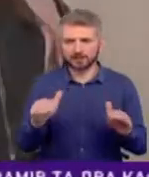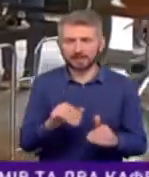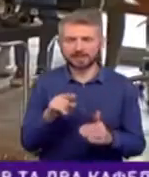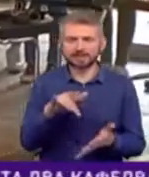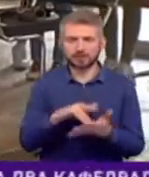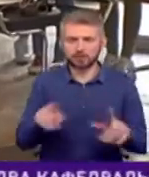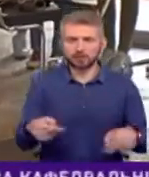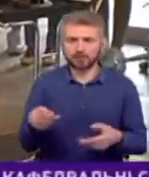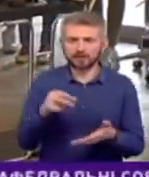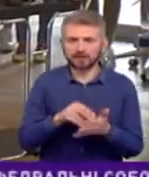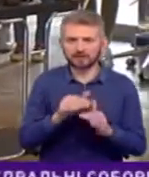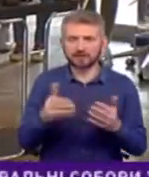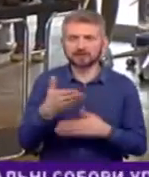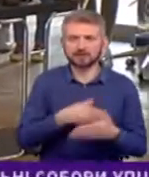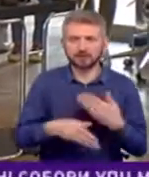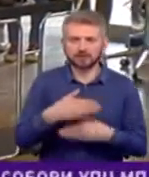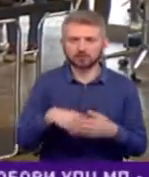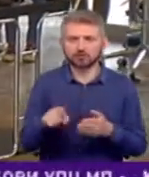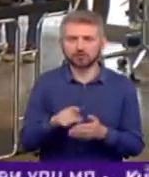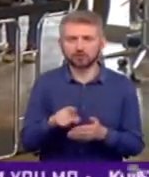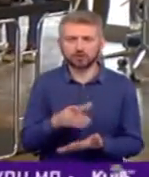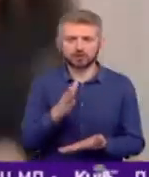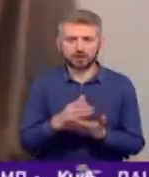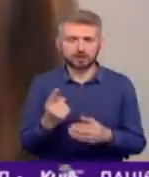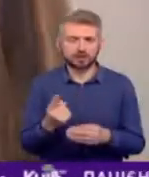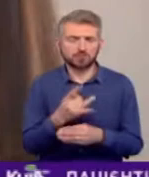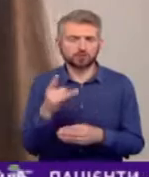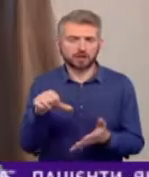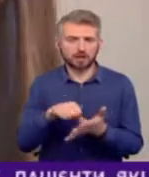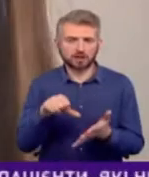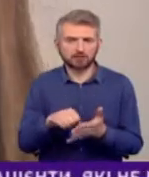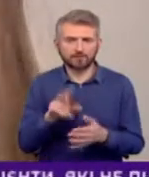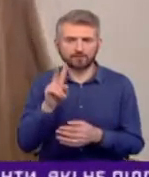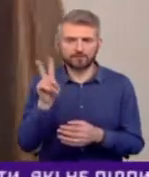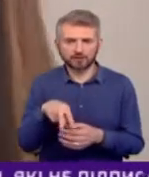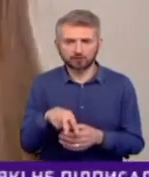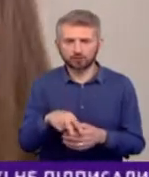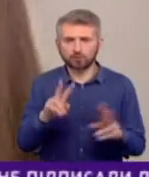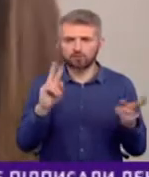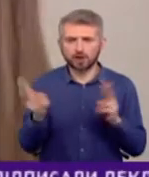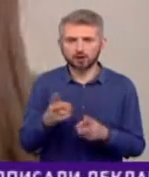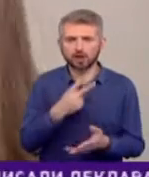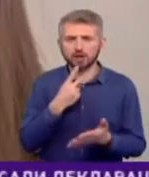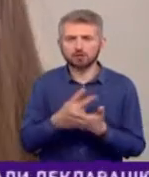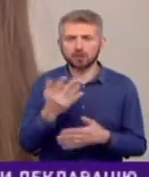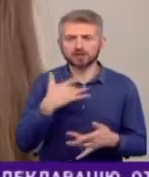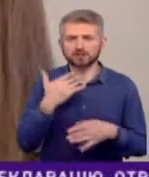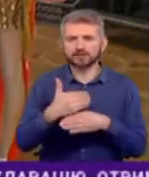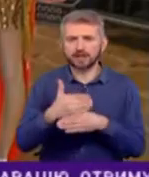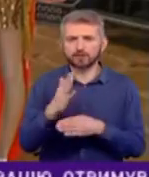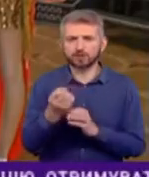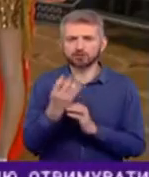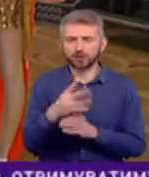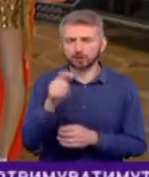реабілітації дітей з інвалідністю, що стали дебютантами віденського балу. Показ вистави відбудеться